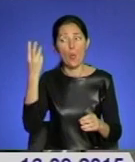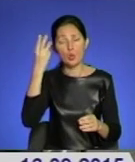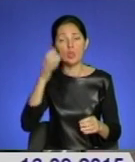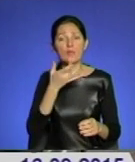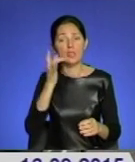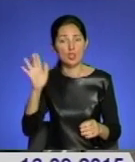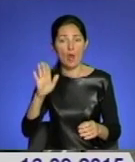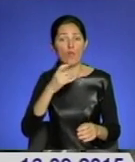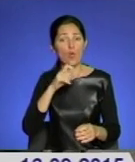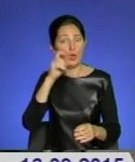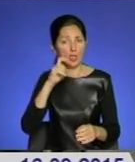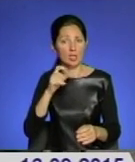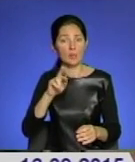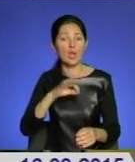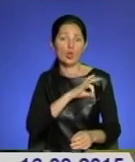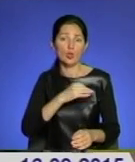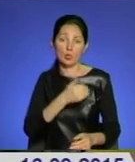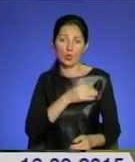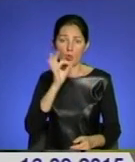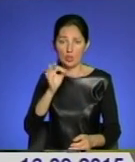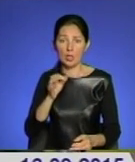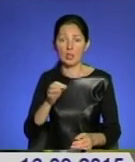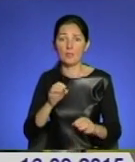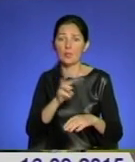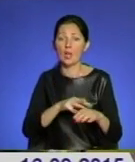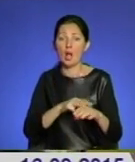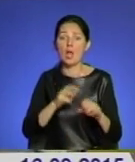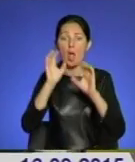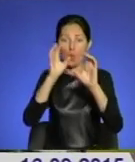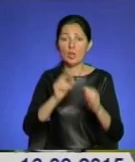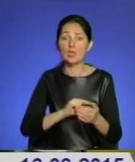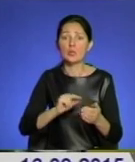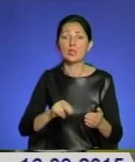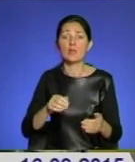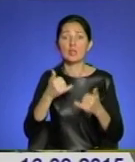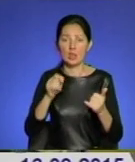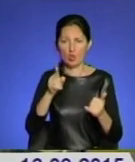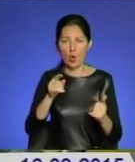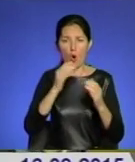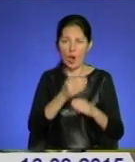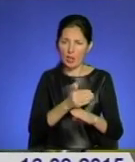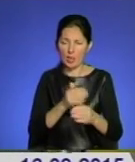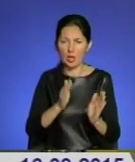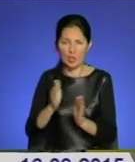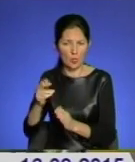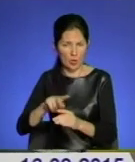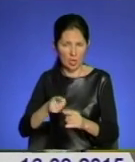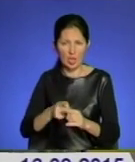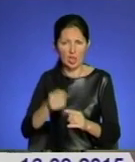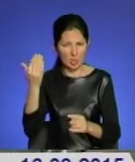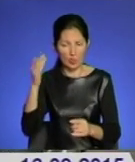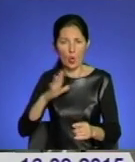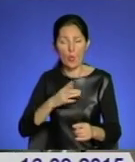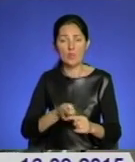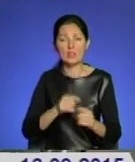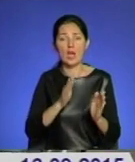що кримінально-процесуальний кодекс, він, напевне, писався під той режим, який колись був, а це режим Януковича. Все-таки юристи,